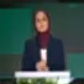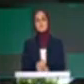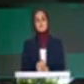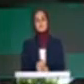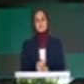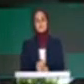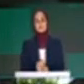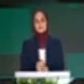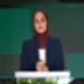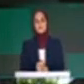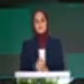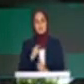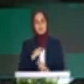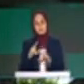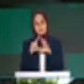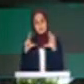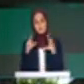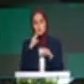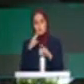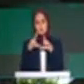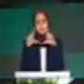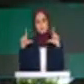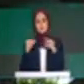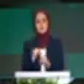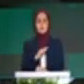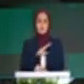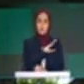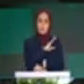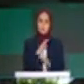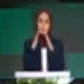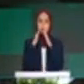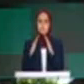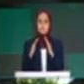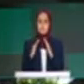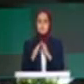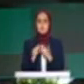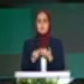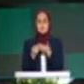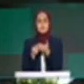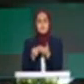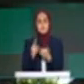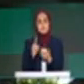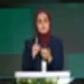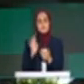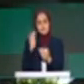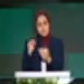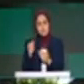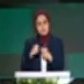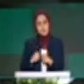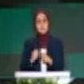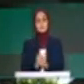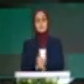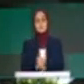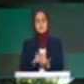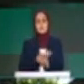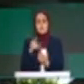كده سامعني؟ سامع حضرتك. اوكي اتفضل يا فندم. ايه الاخبار النهارده، عملتوا ايه ولا امبارح عملتوا ايه، وهل في نقص في السلع،